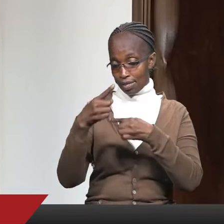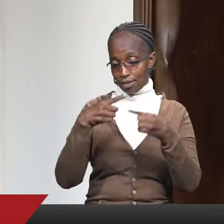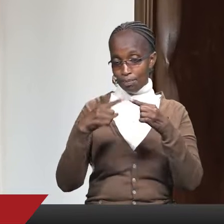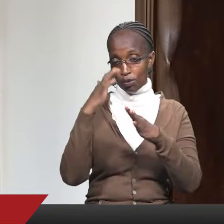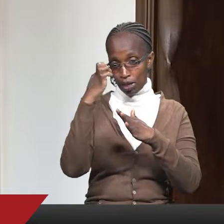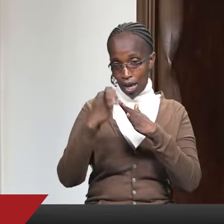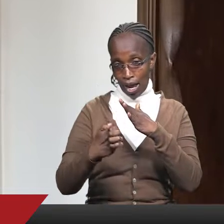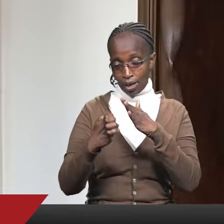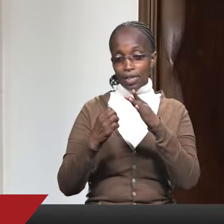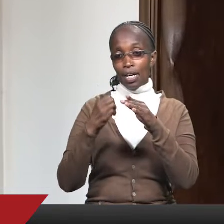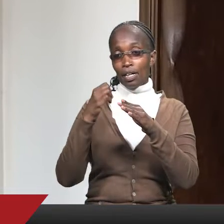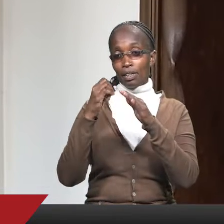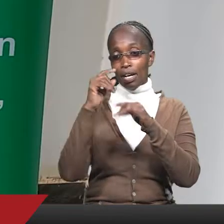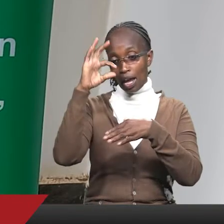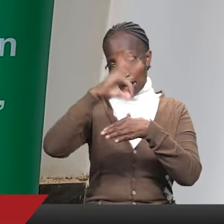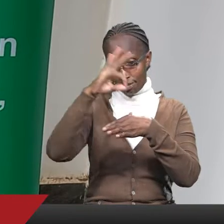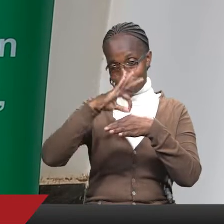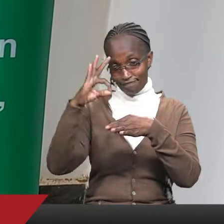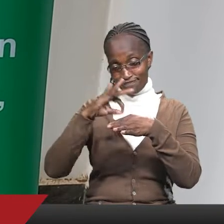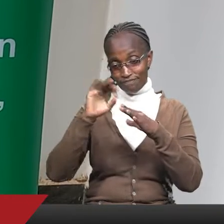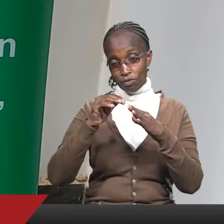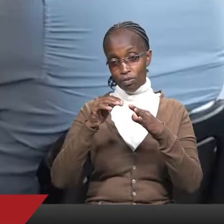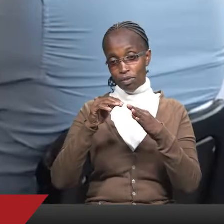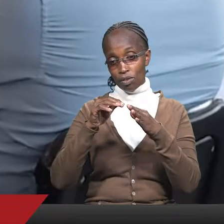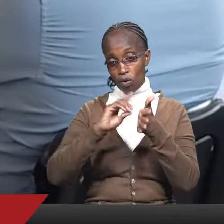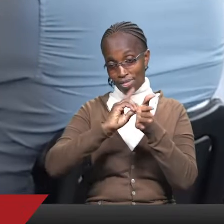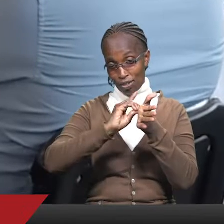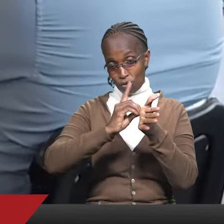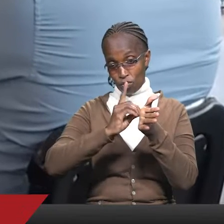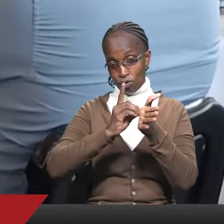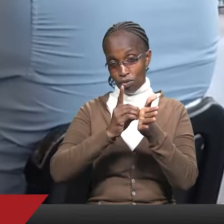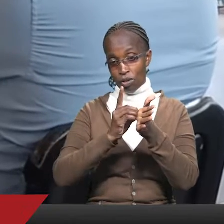Mwaka ukiendelea kutamatika na uchaguzi mkuu kunukia,